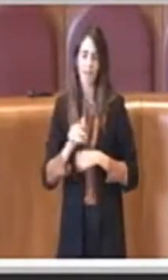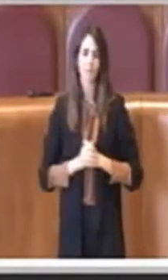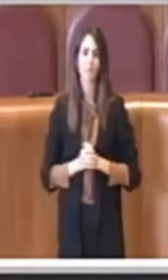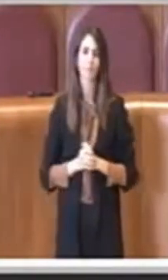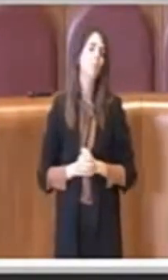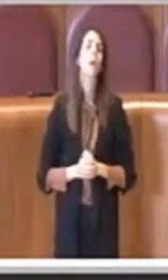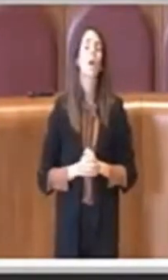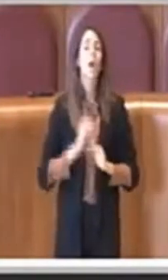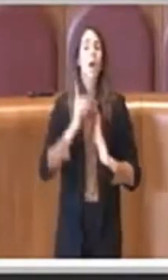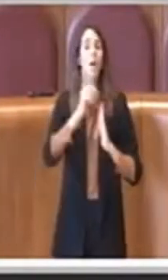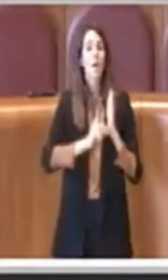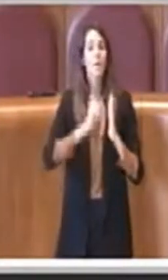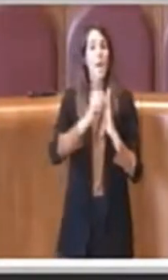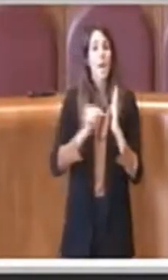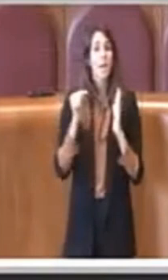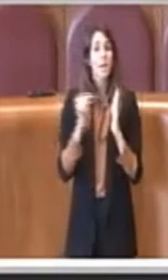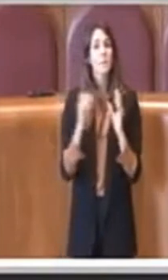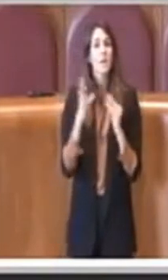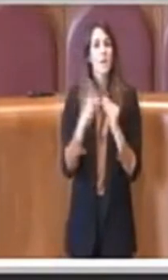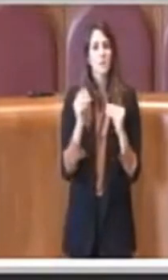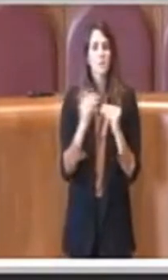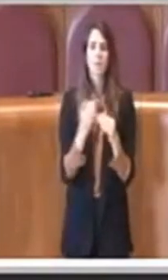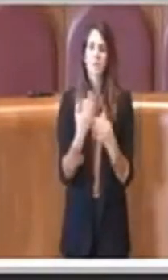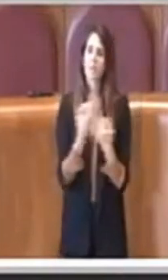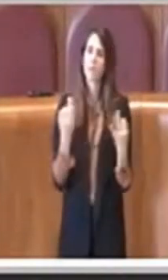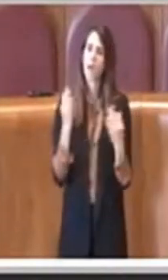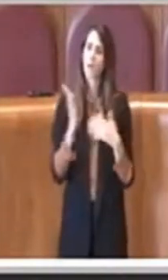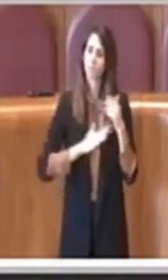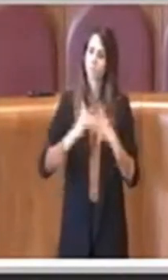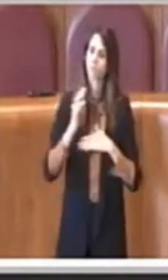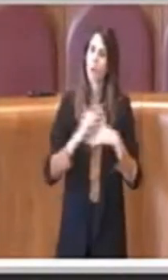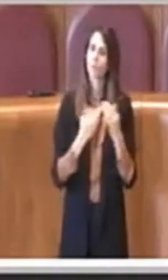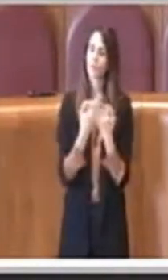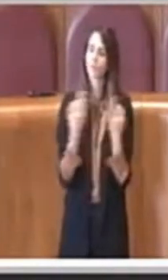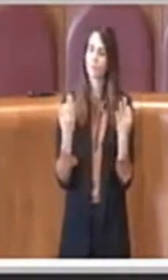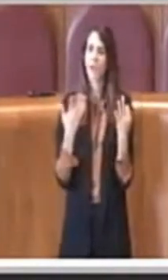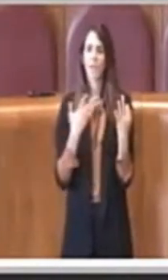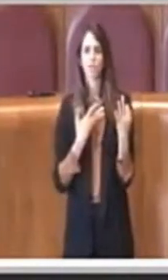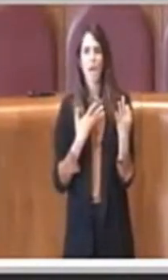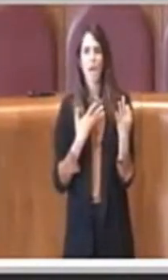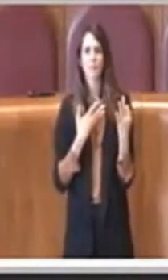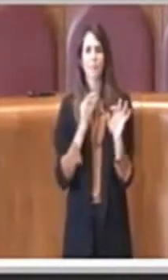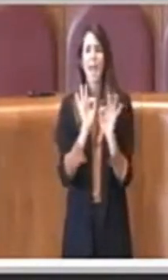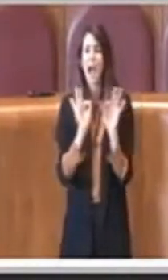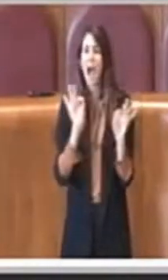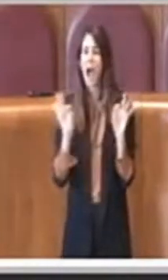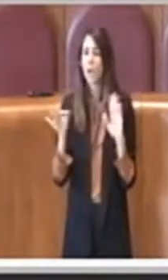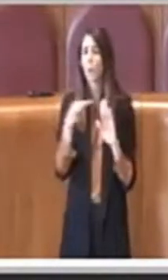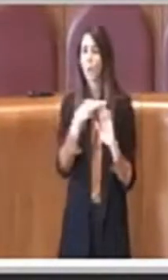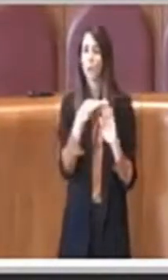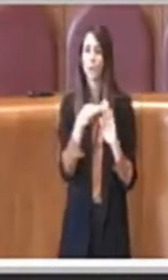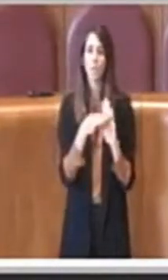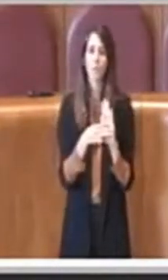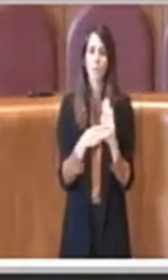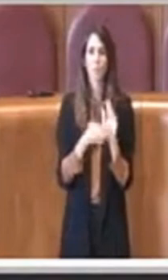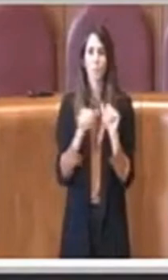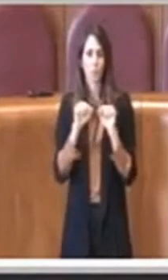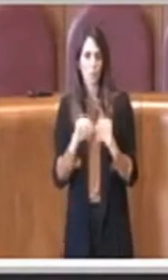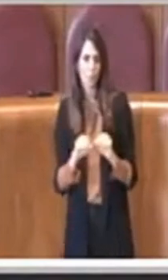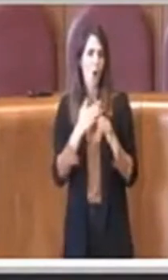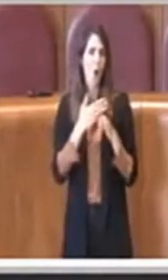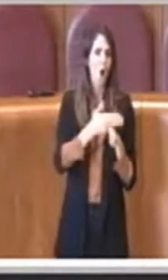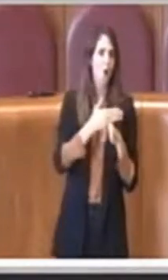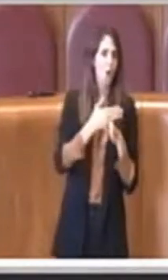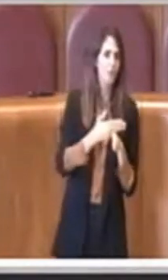dicevo, una delibera ben fatta, ben costruita. Ci sono dei punti che chiaramente possono essere condivisibili,